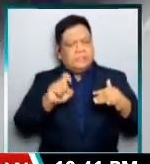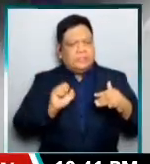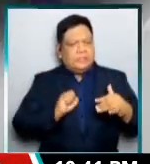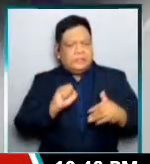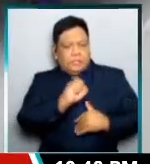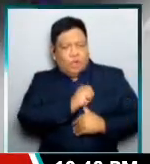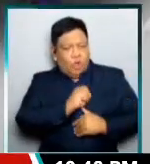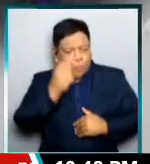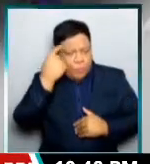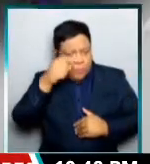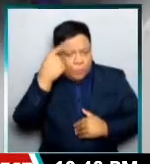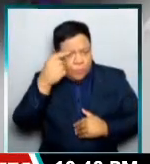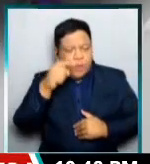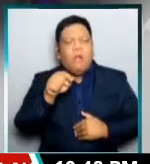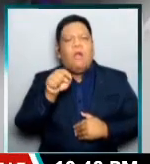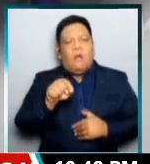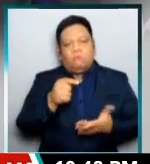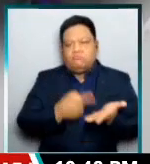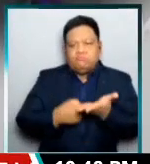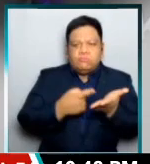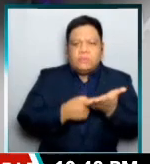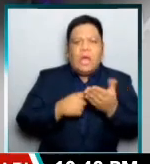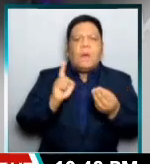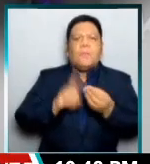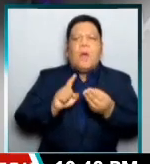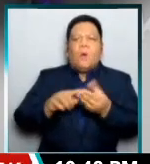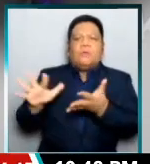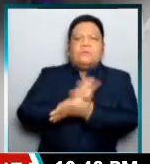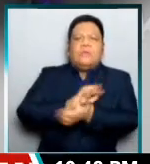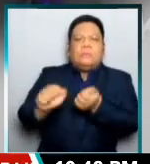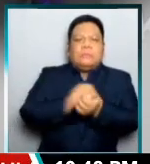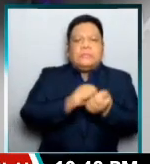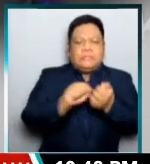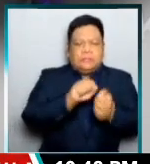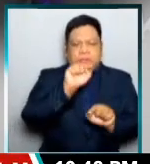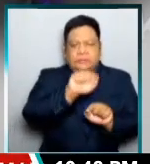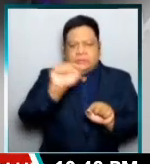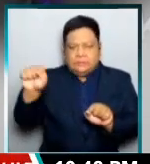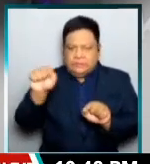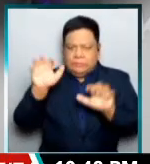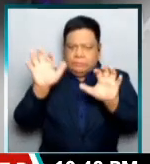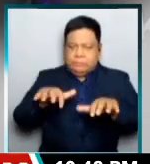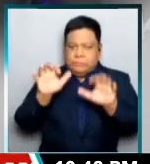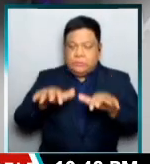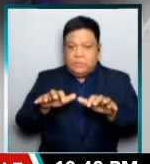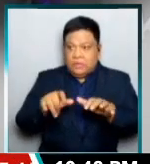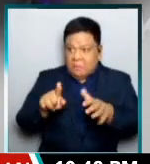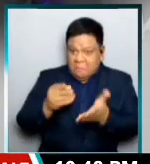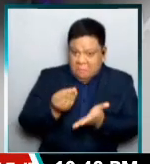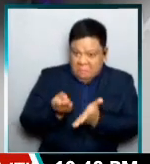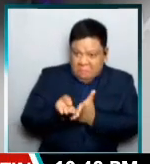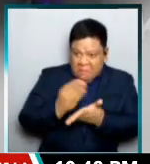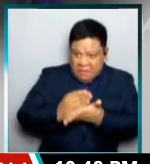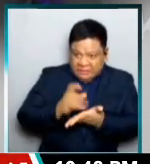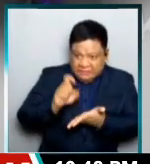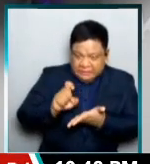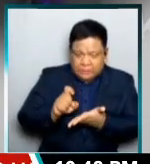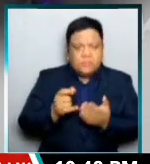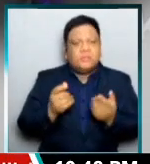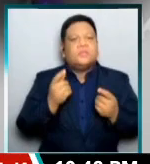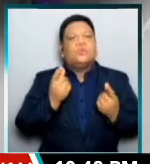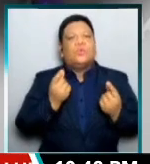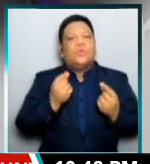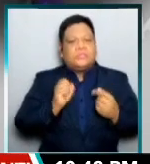kay Pangilinan, dahil malaki ang kailangang pondo, kailangang busisiin ng Senado kung paano maililipat ang ilang pondo